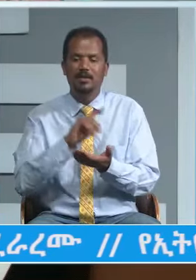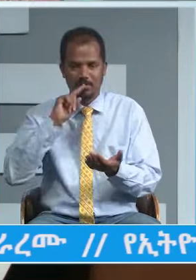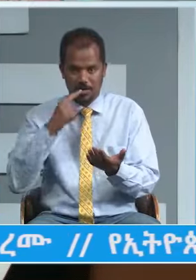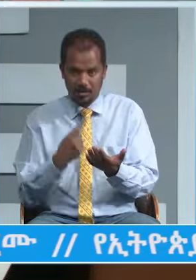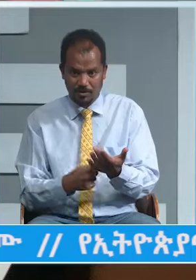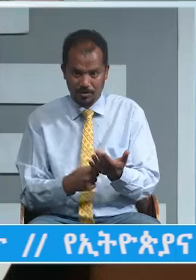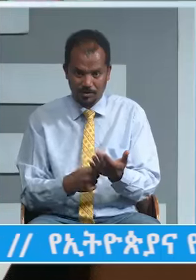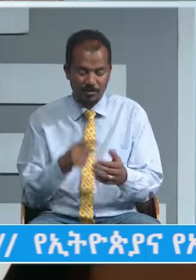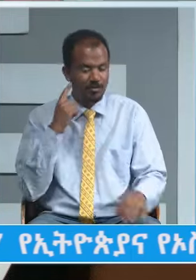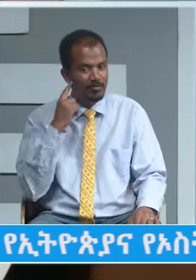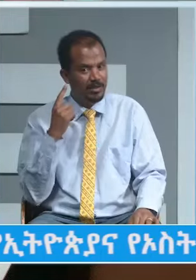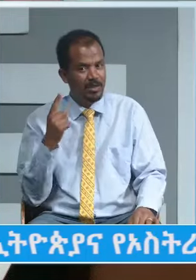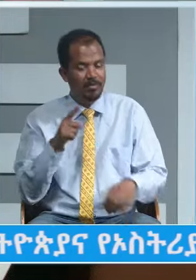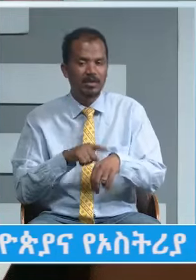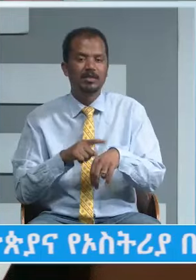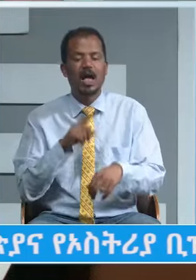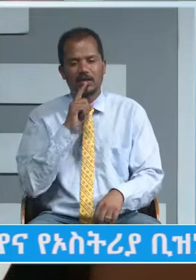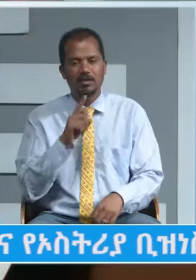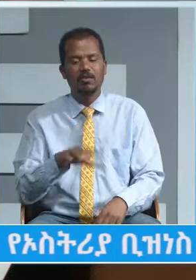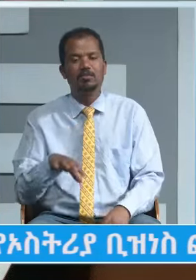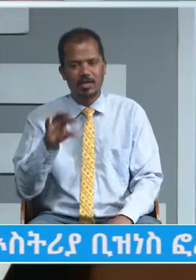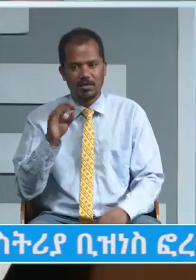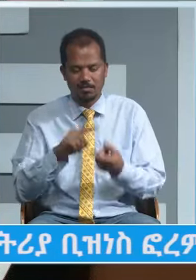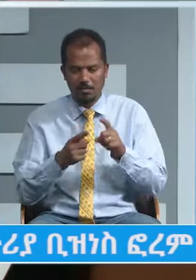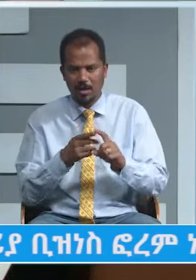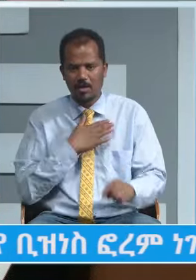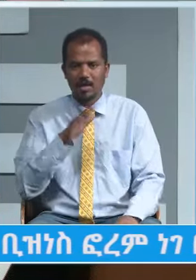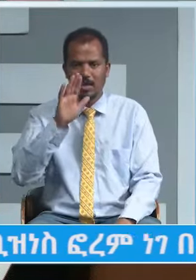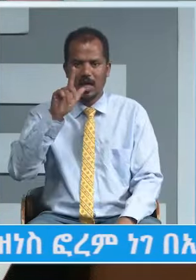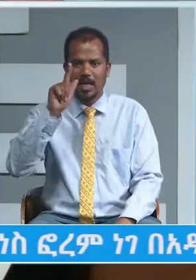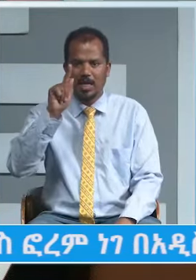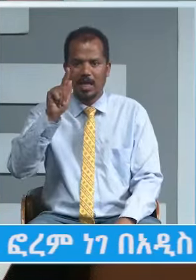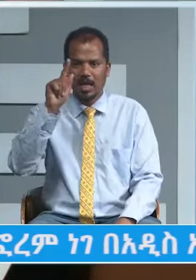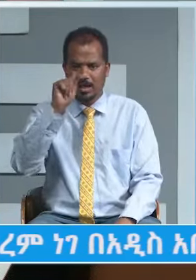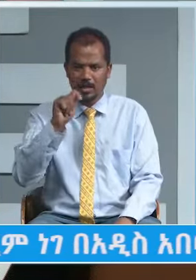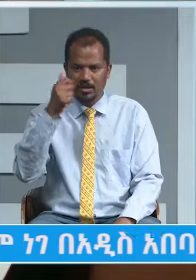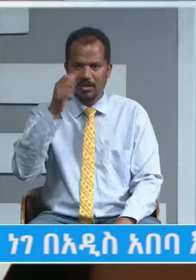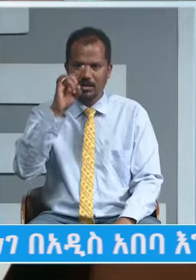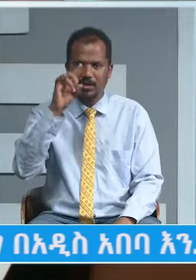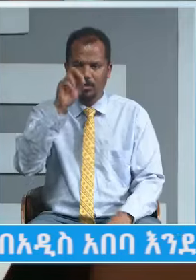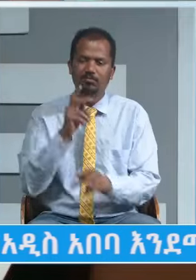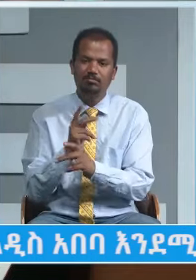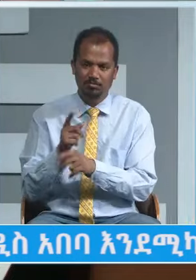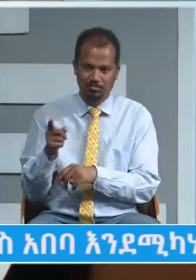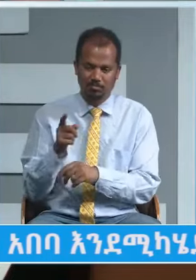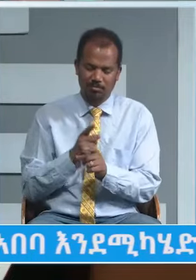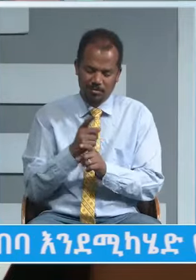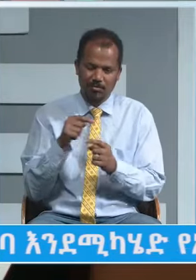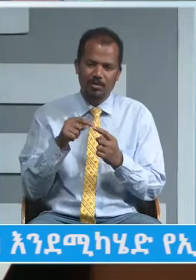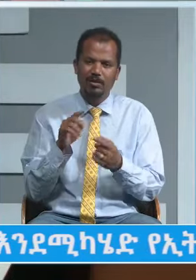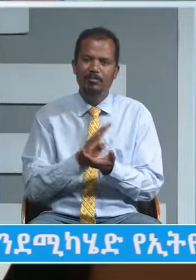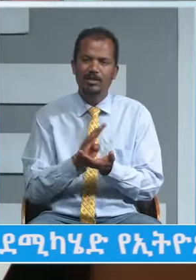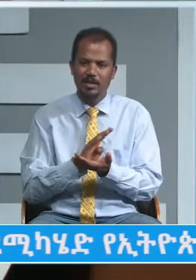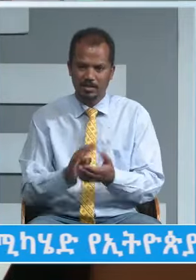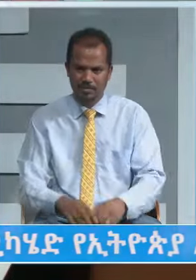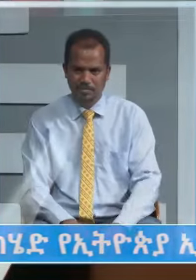የቢዝነስ መረጃዎችን የምንሰማበት ሰዓት ላይ ነው የምንገኘው። ባልደረባችን ገነት እዘዘው እየጠበቀችን ትገኛለች። በቀጥታ ወደ